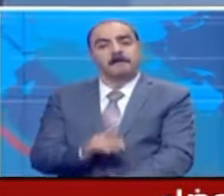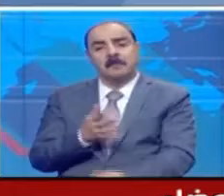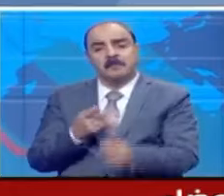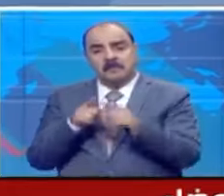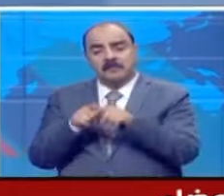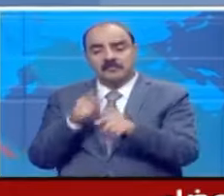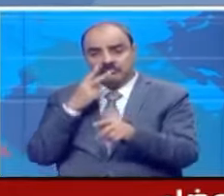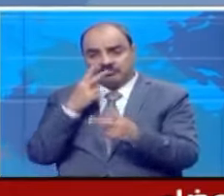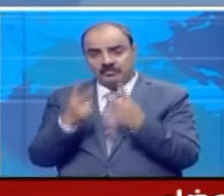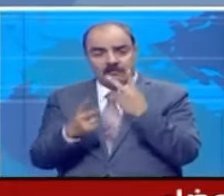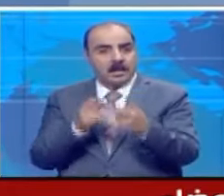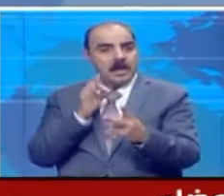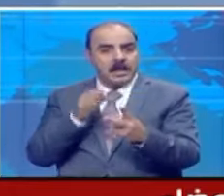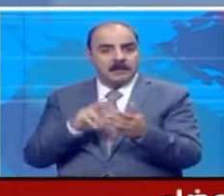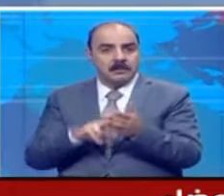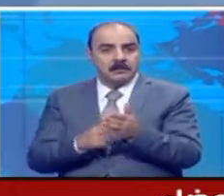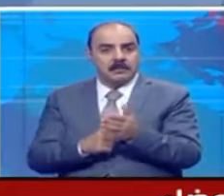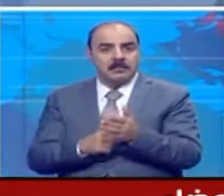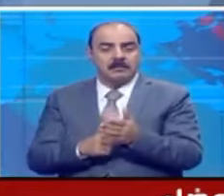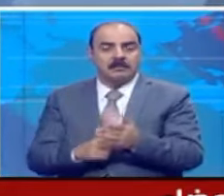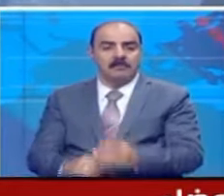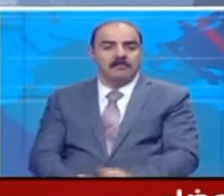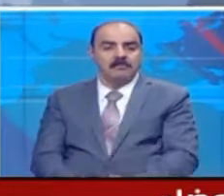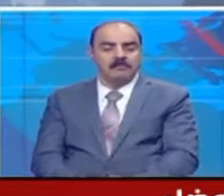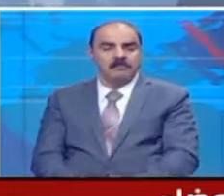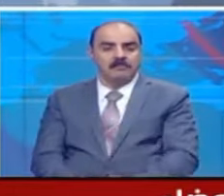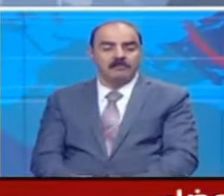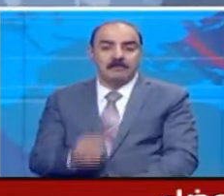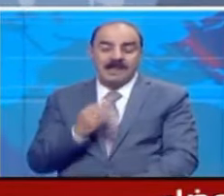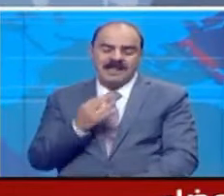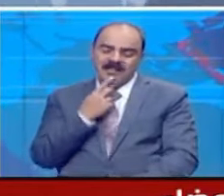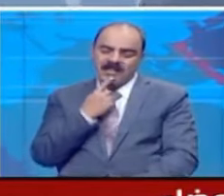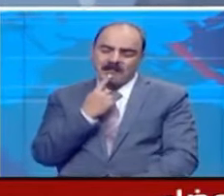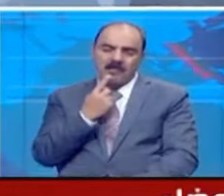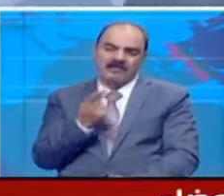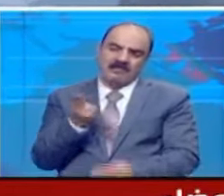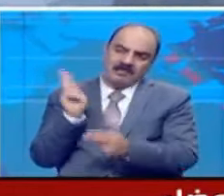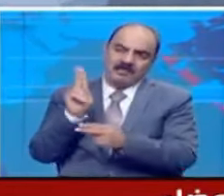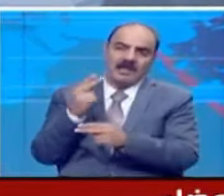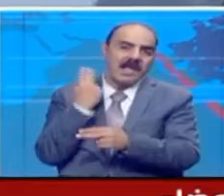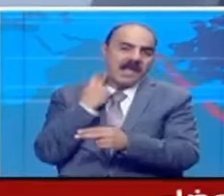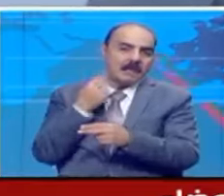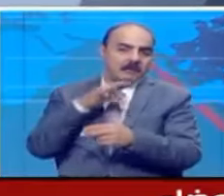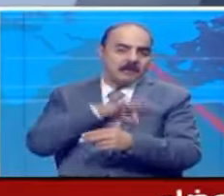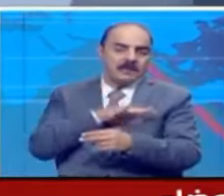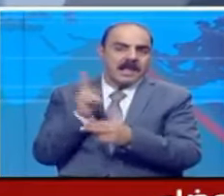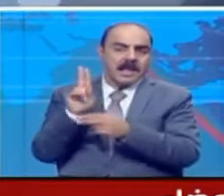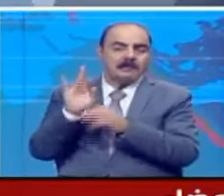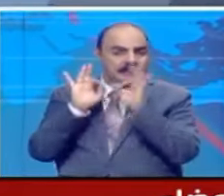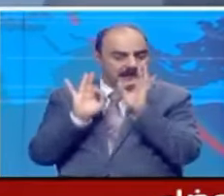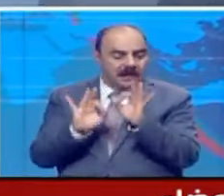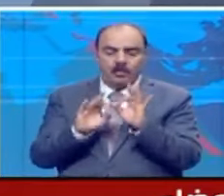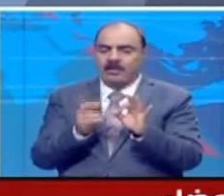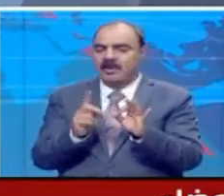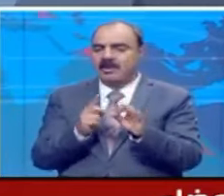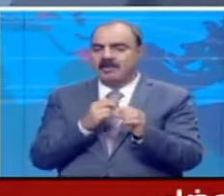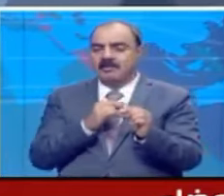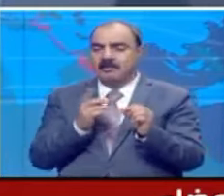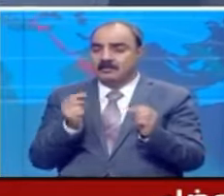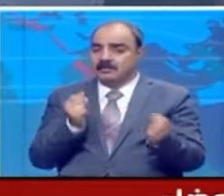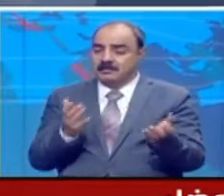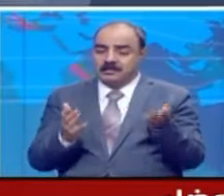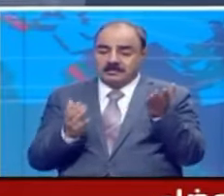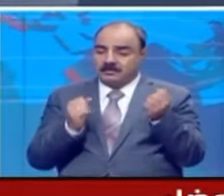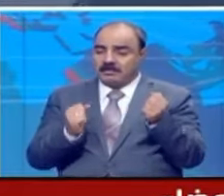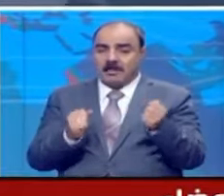أن لابد من وضع سعر محدد وهامش ربح محدد في هذه الفترة، نظرا